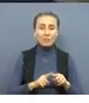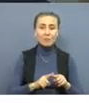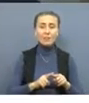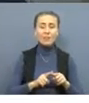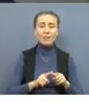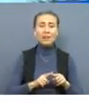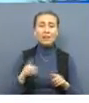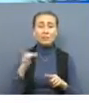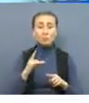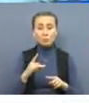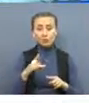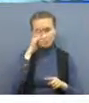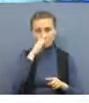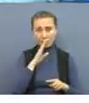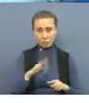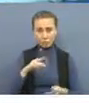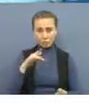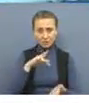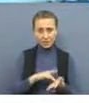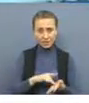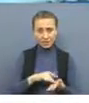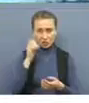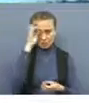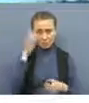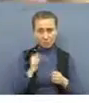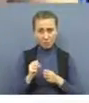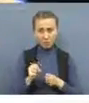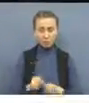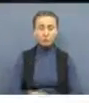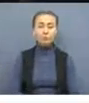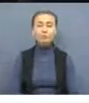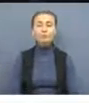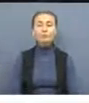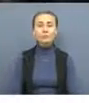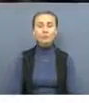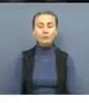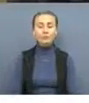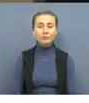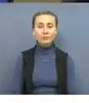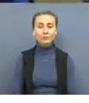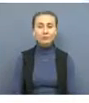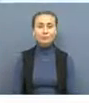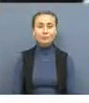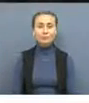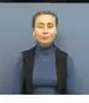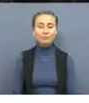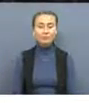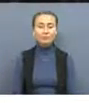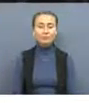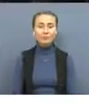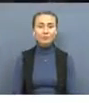Республики Казахстан состоится в столице. Нурсултан Ибраев, Калымбек Мухамеджанов, Ермек Махметов, Алмаз Адвокасов, Кукши Акпарат.